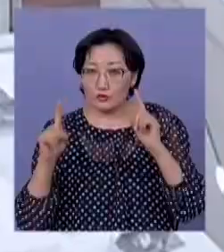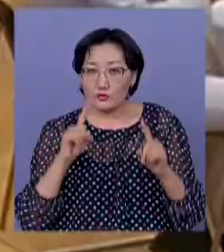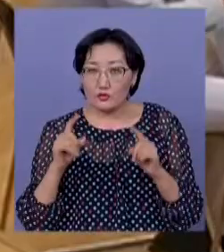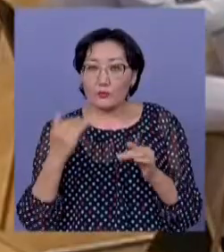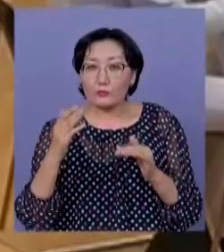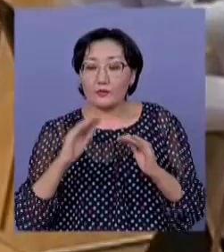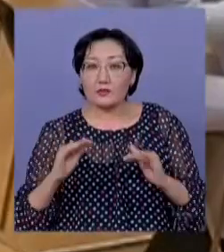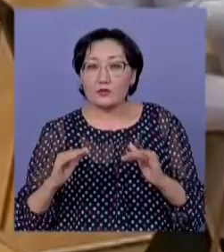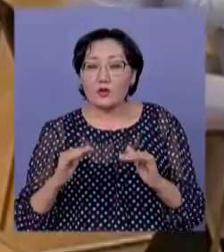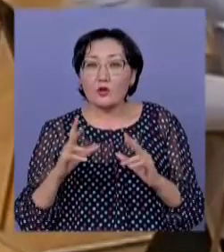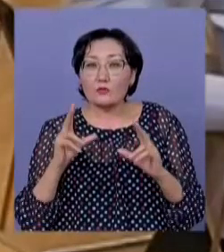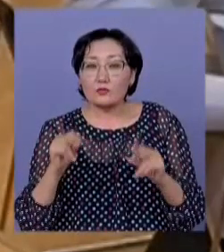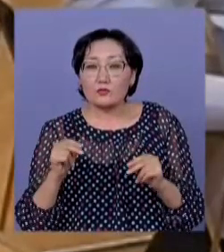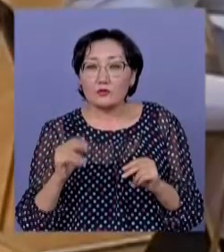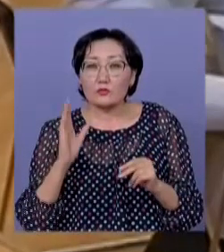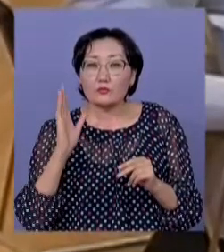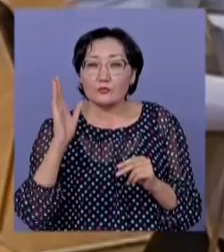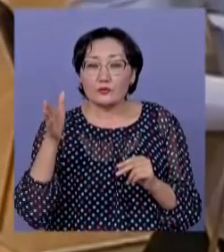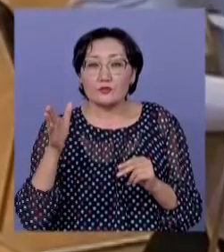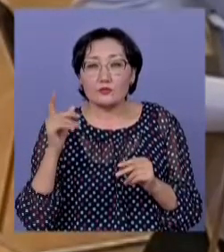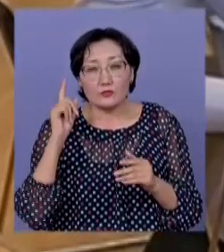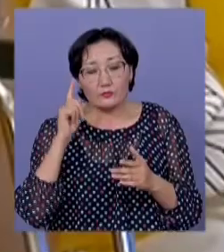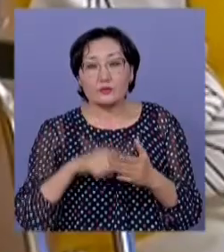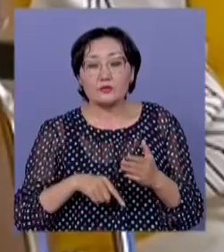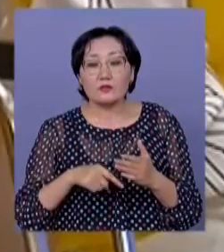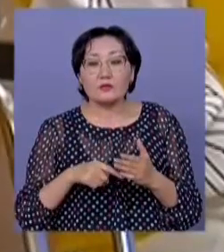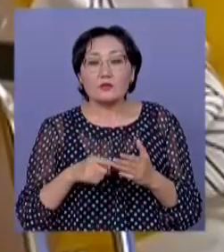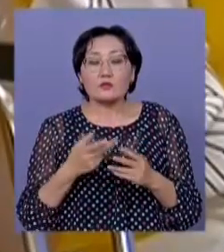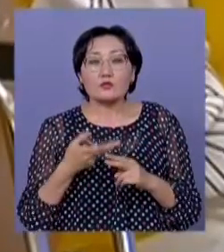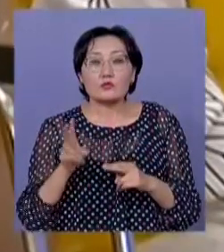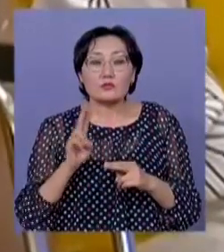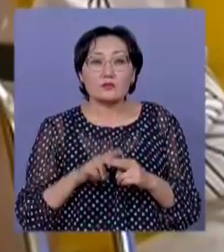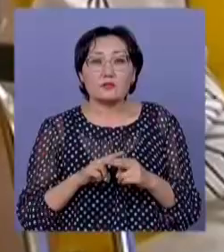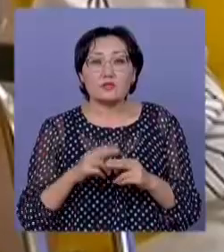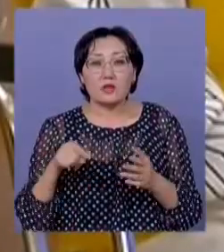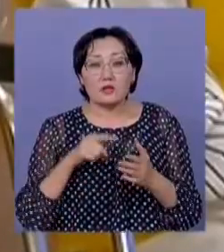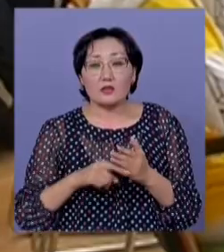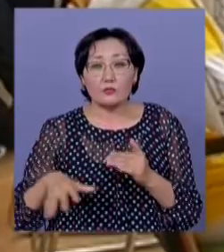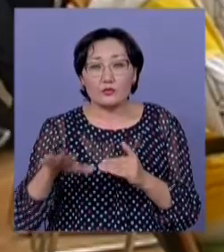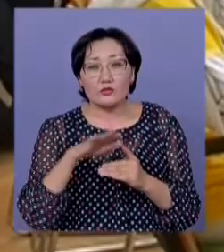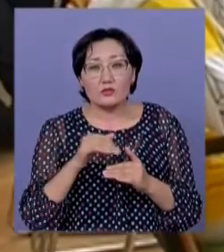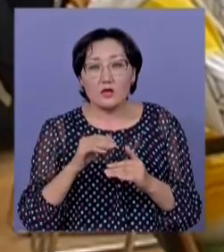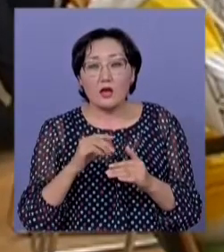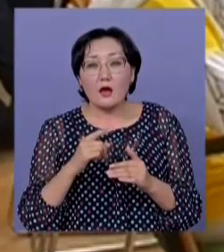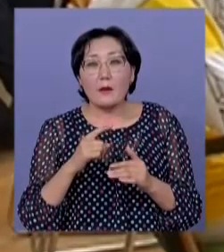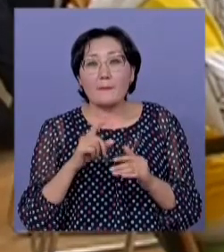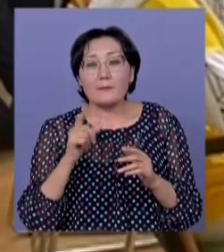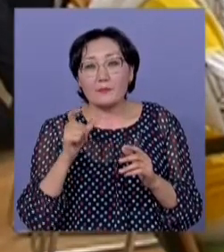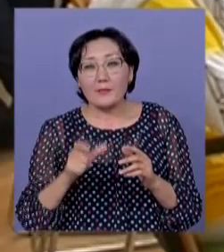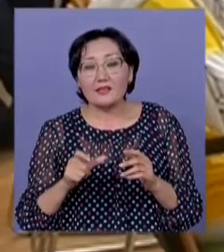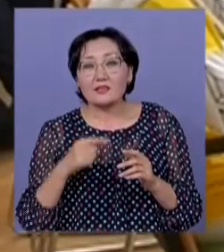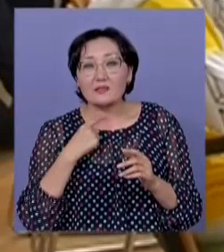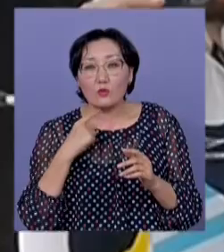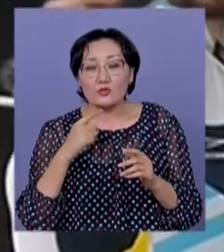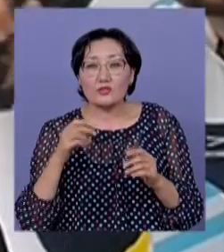зор. 100-ден жүйрік, 1000-нан тұлпар дейді ғой. Сол айтқандай, қала бойынша бала дауысы